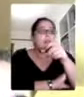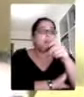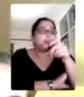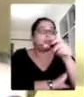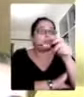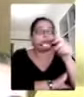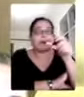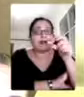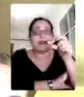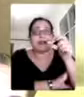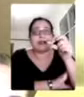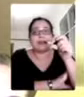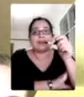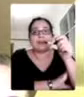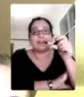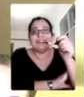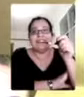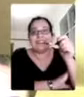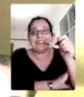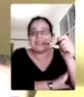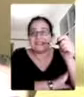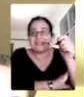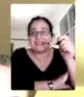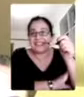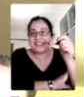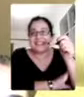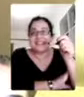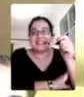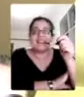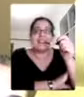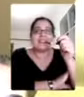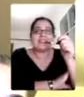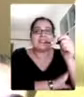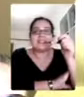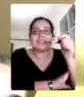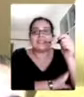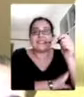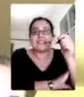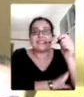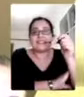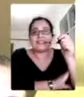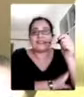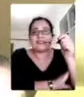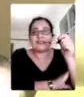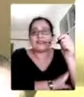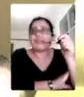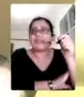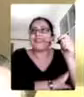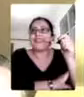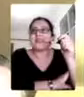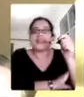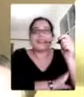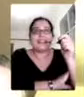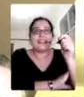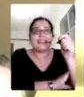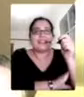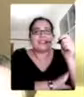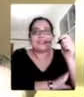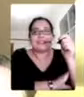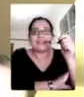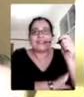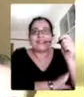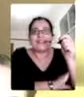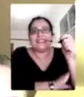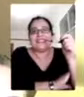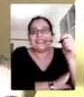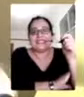diye birkaç kutu almama rağmen içemiyorum yani. İnsanın zevkleri değişiyormuş. Boş yere iki kutu aldım.